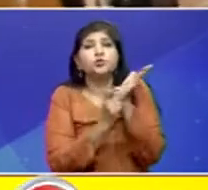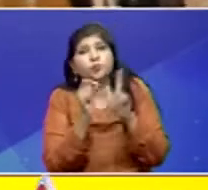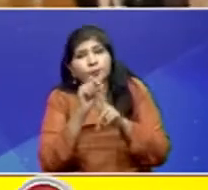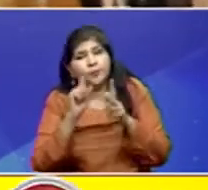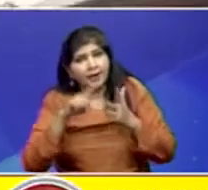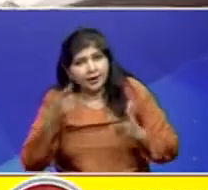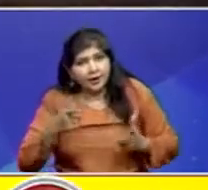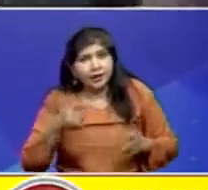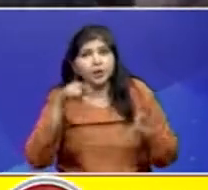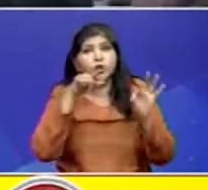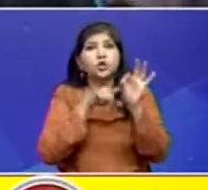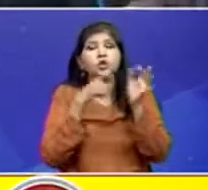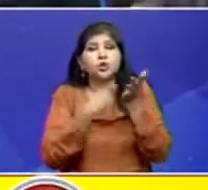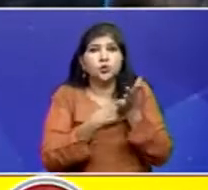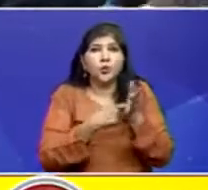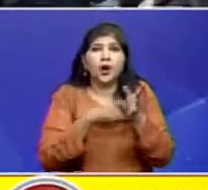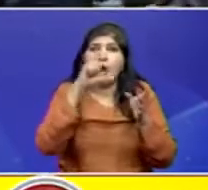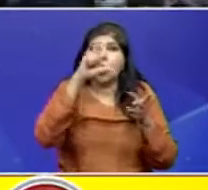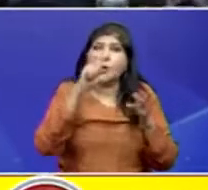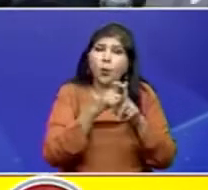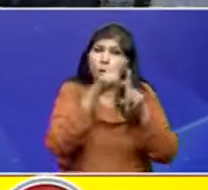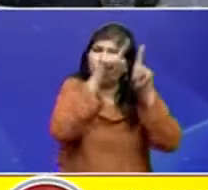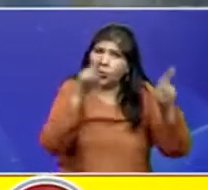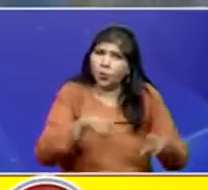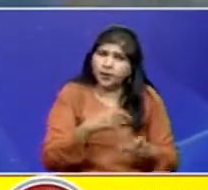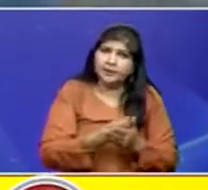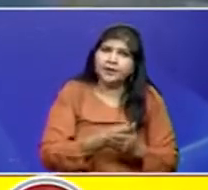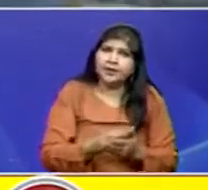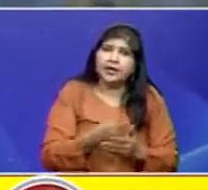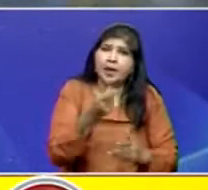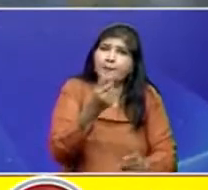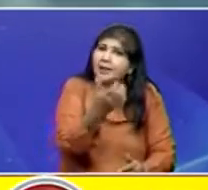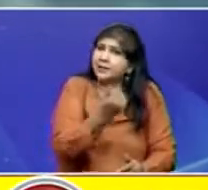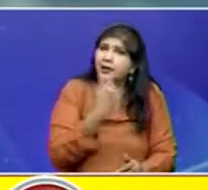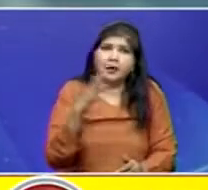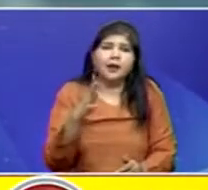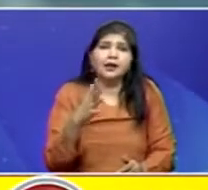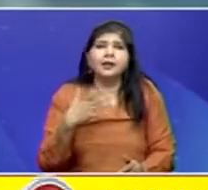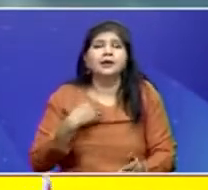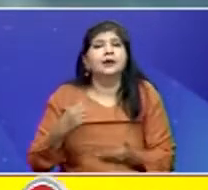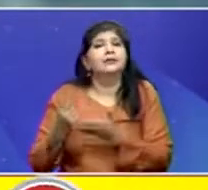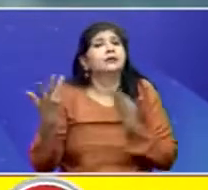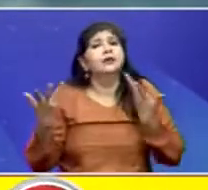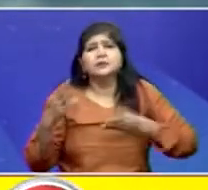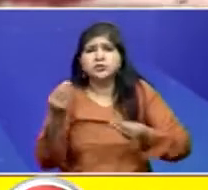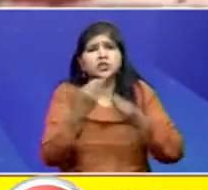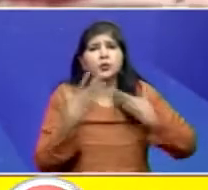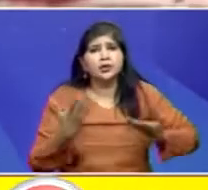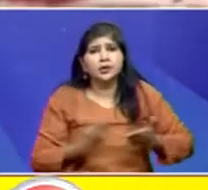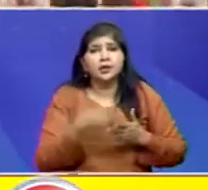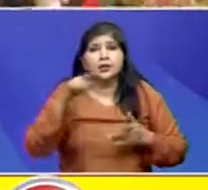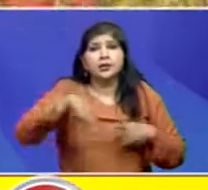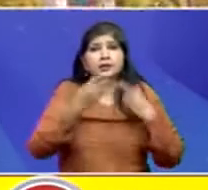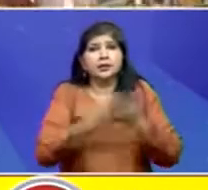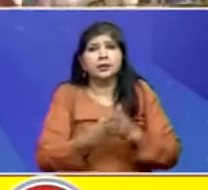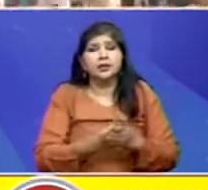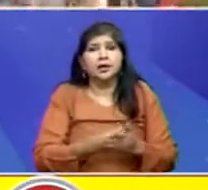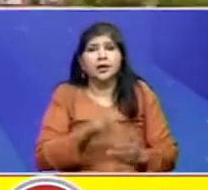क्यू आर कोड की वज़े से उन्हें कैश निकालने की जरूती नहीं पड़ी यहां तक की